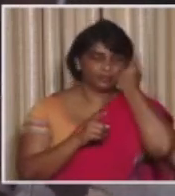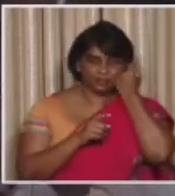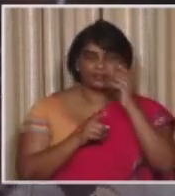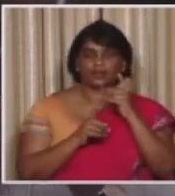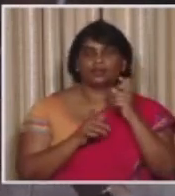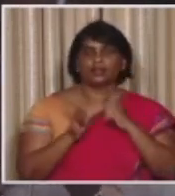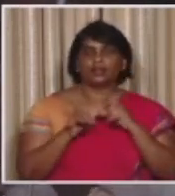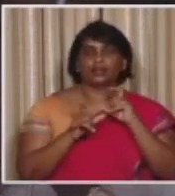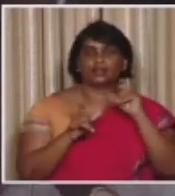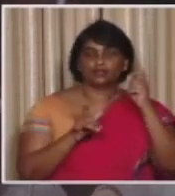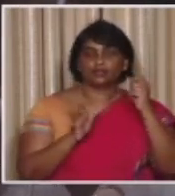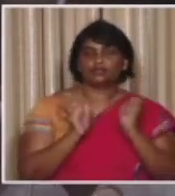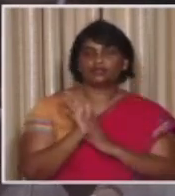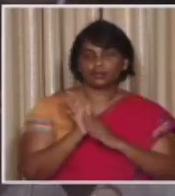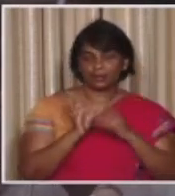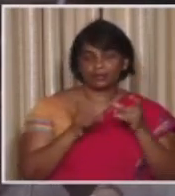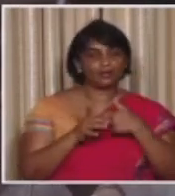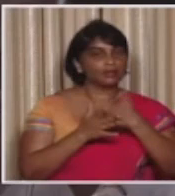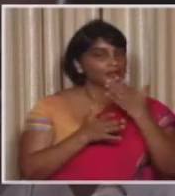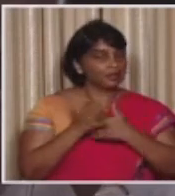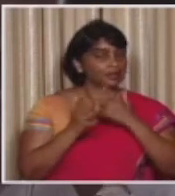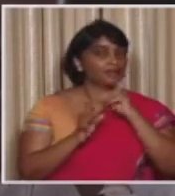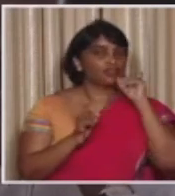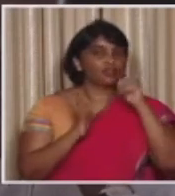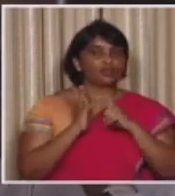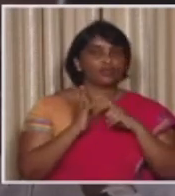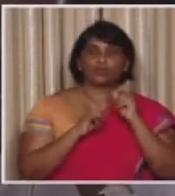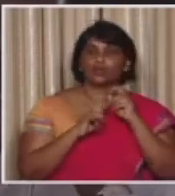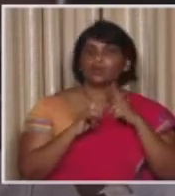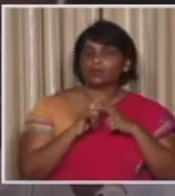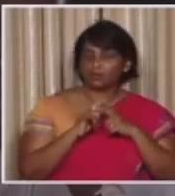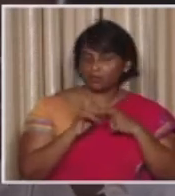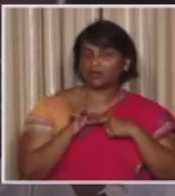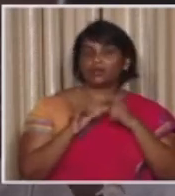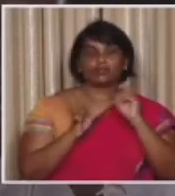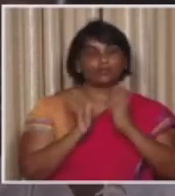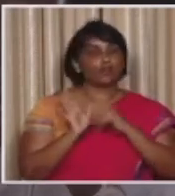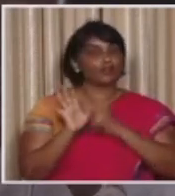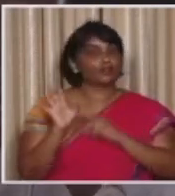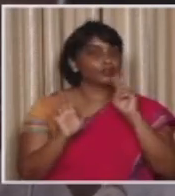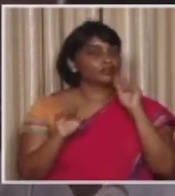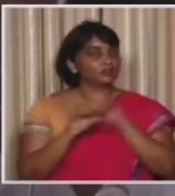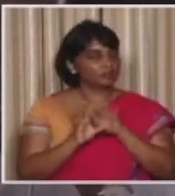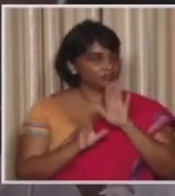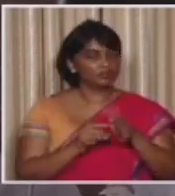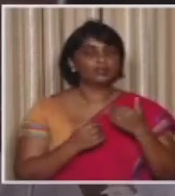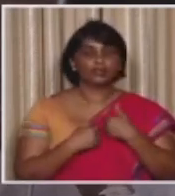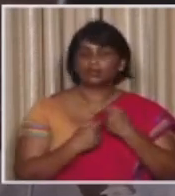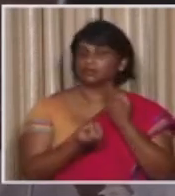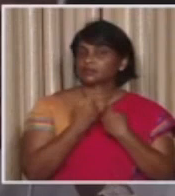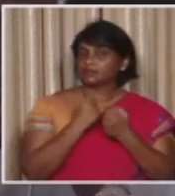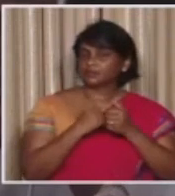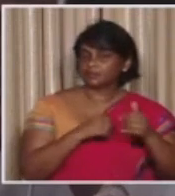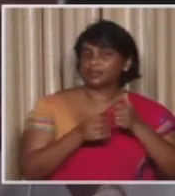ගිණුම් කාරක සභාවේ සභාපතිවරේ කැටිටත් ඒ වගේම කෝපා කමිටුව අවුරුදු 20ක් සමාජික කැටිටත් ඉඳපු නිසා අපි මේ විගණනය